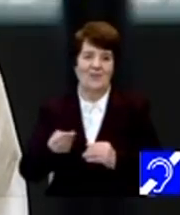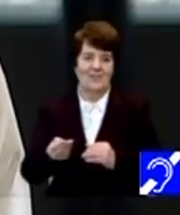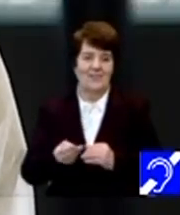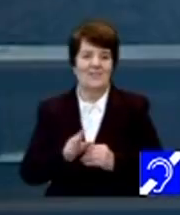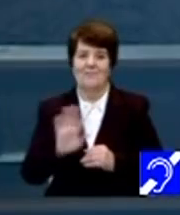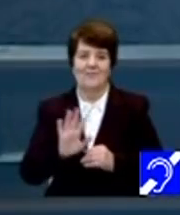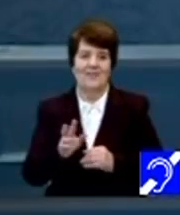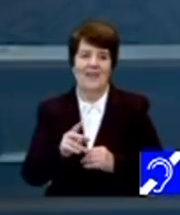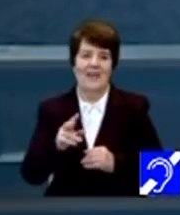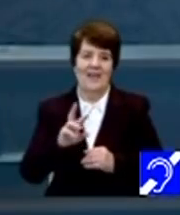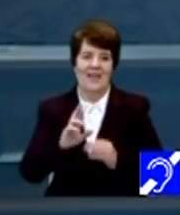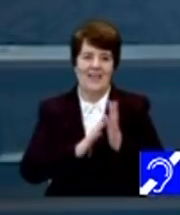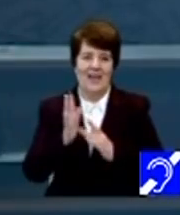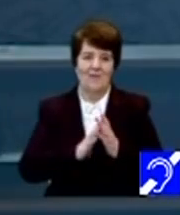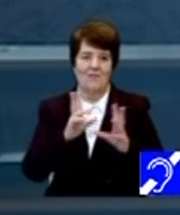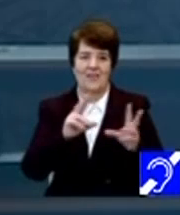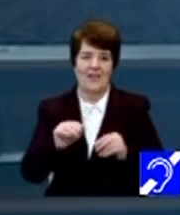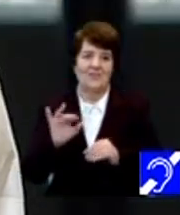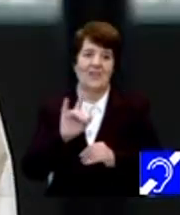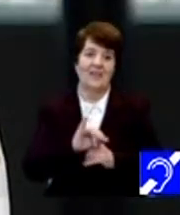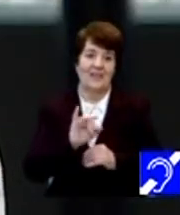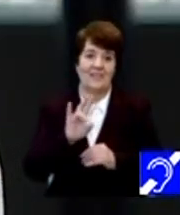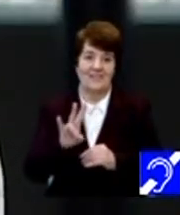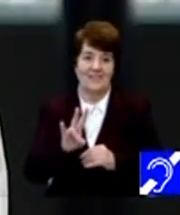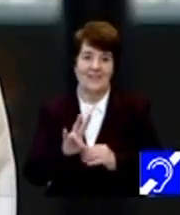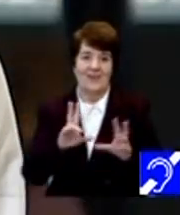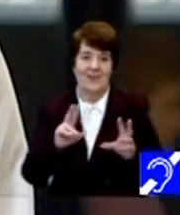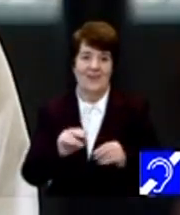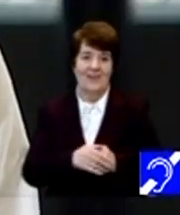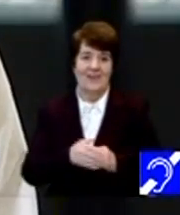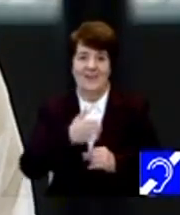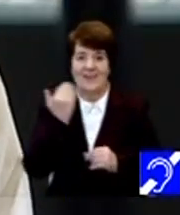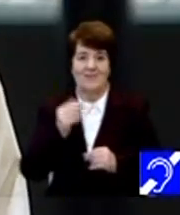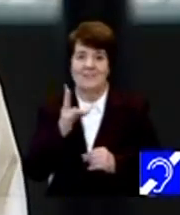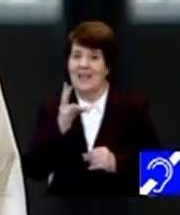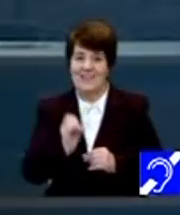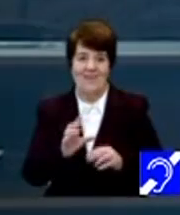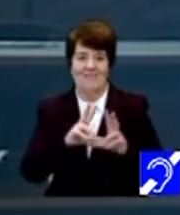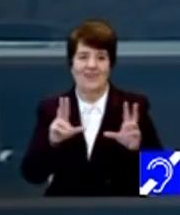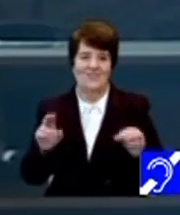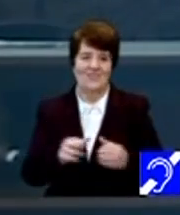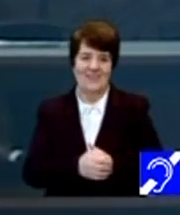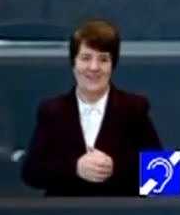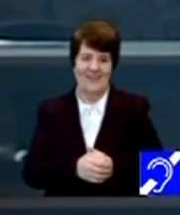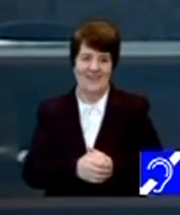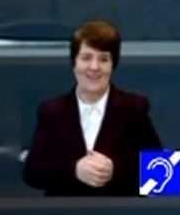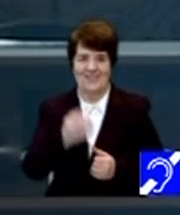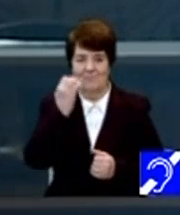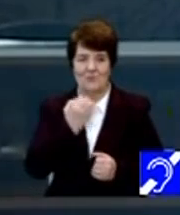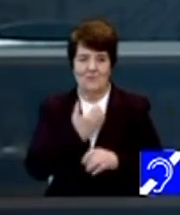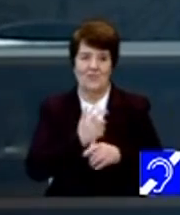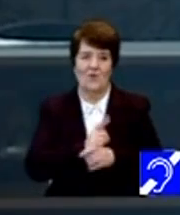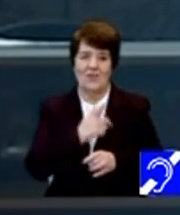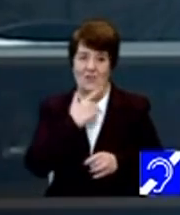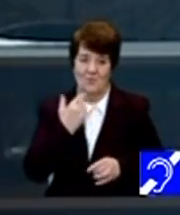nisip? Iarbă. Fericirea este în? În lipsa nefericirii. Cristian,